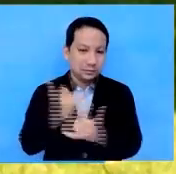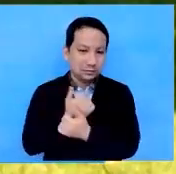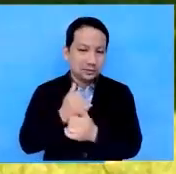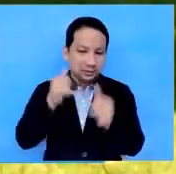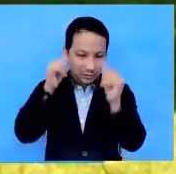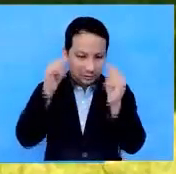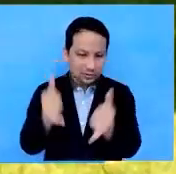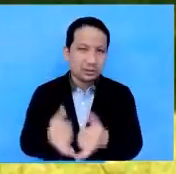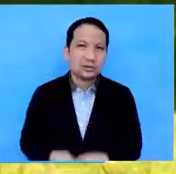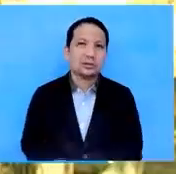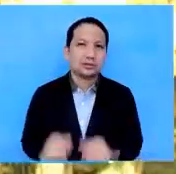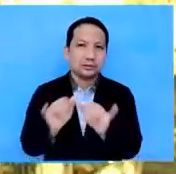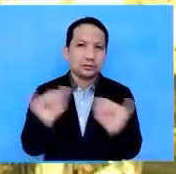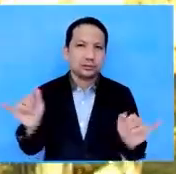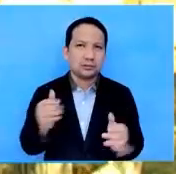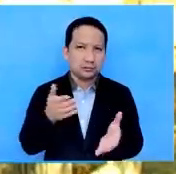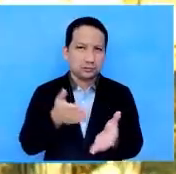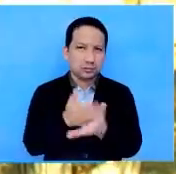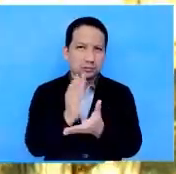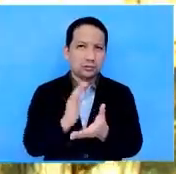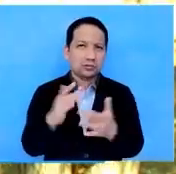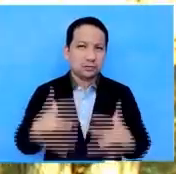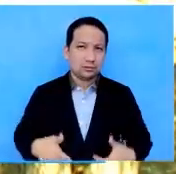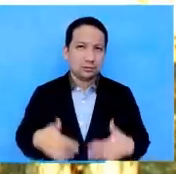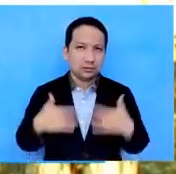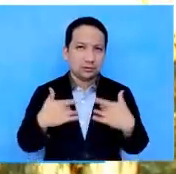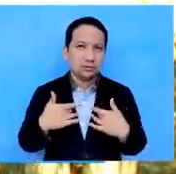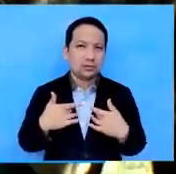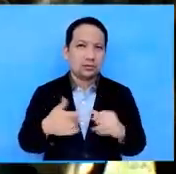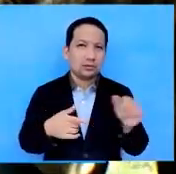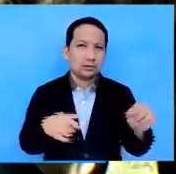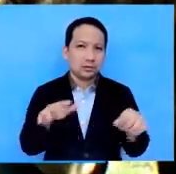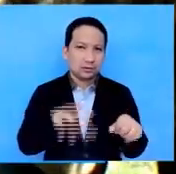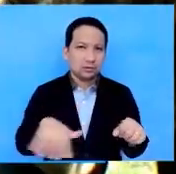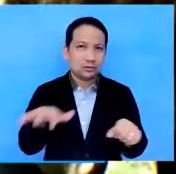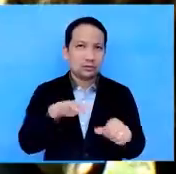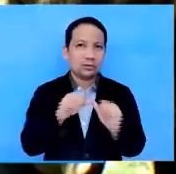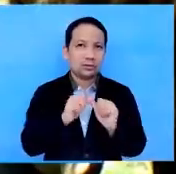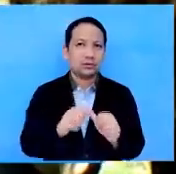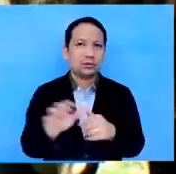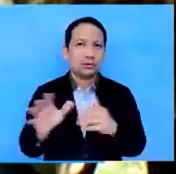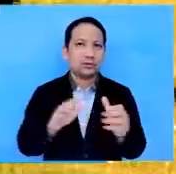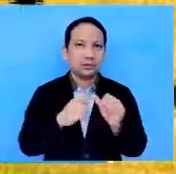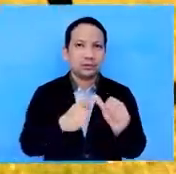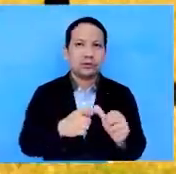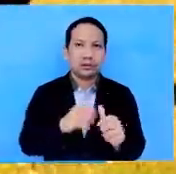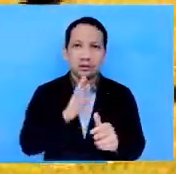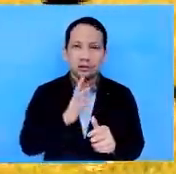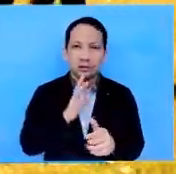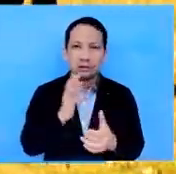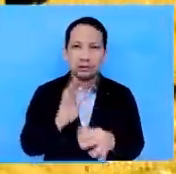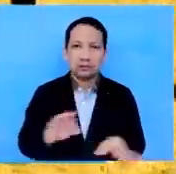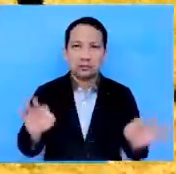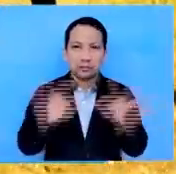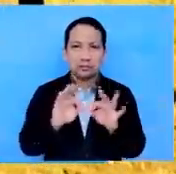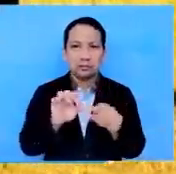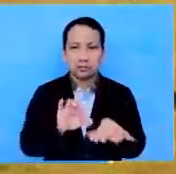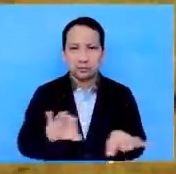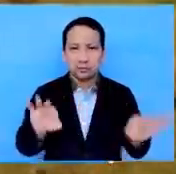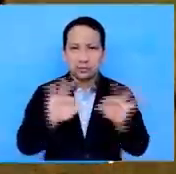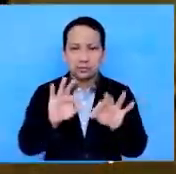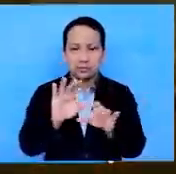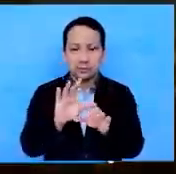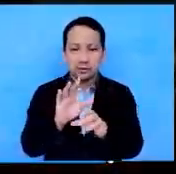ng tao may karapatan ring mabuhay ang mga hayop sa ating paligid Hindi man sila makapagsalita kailangan pa rin nating pahalagahan